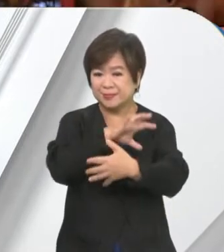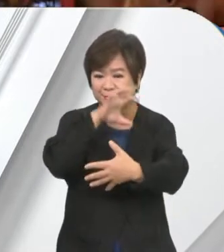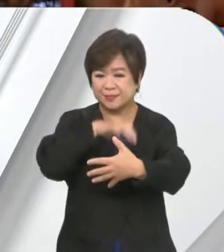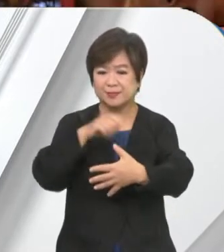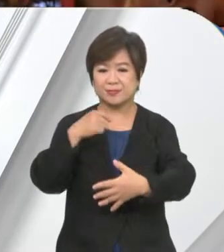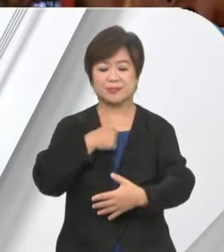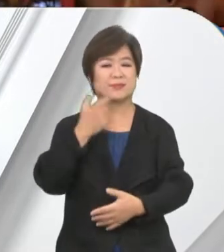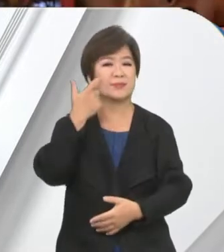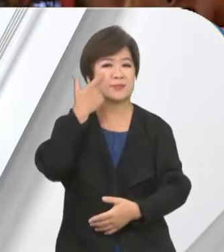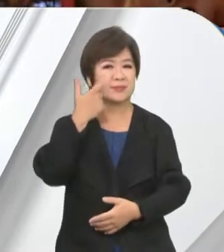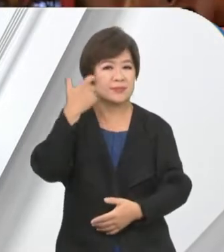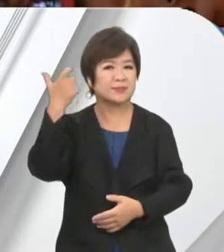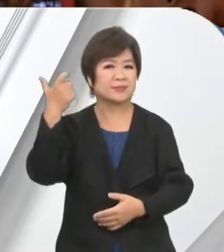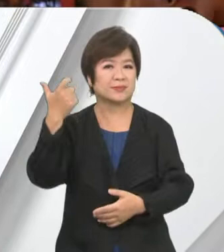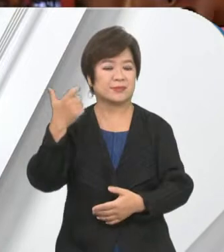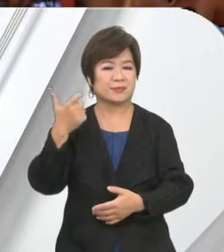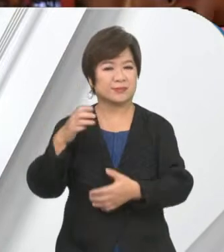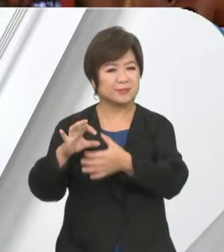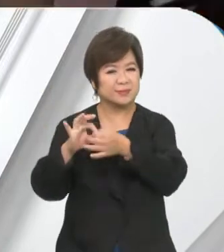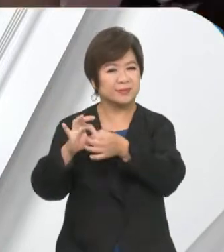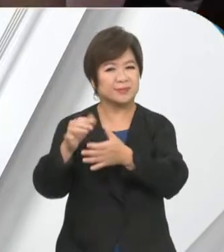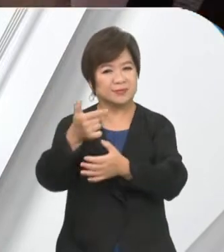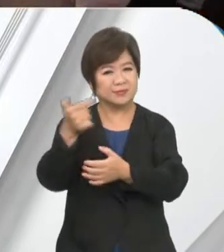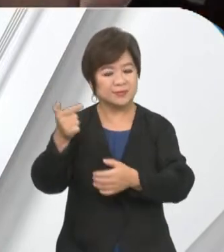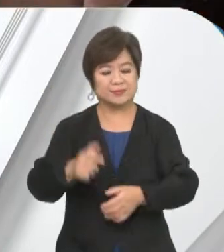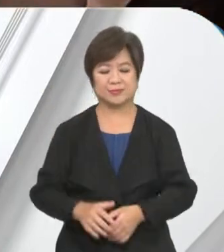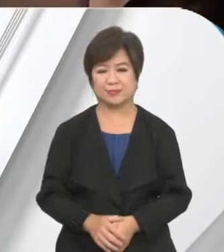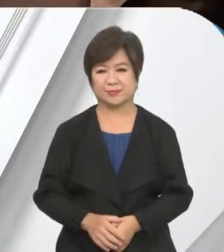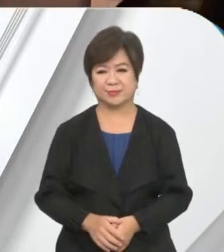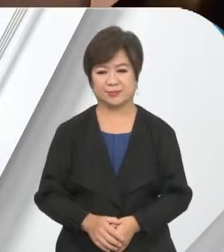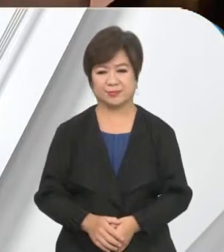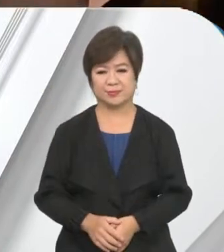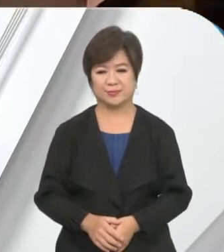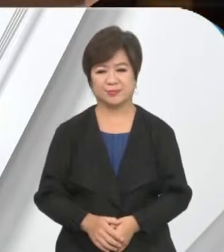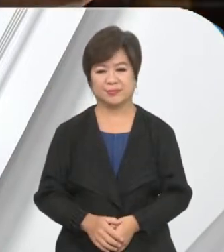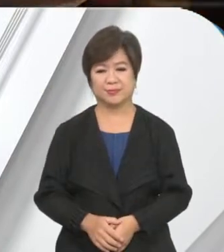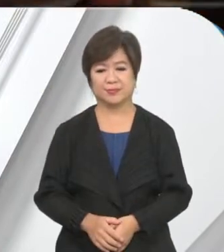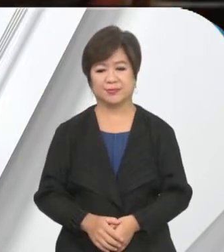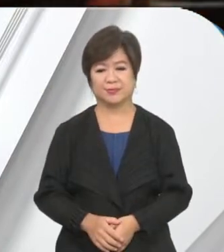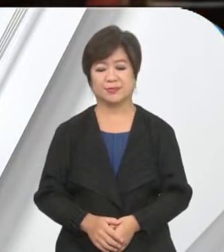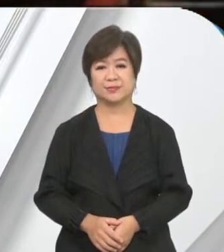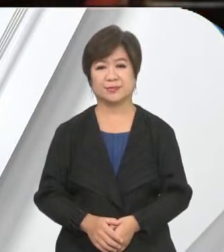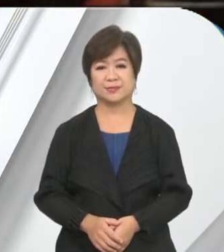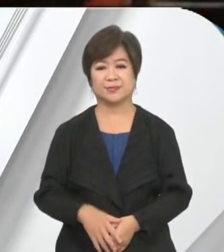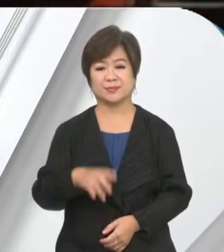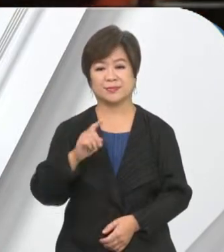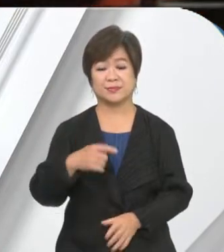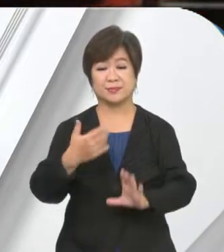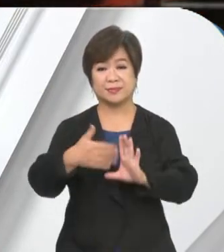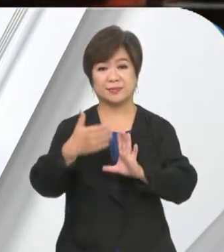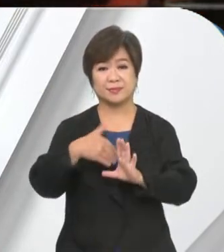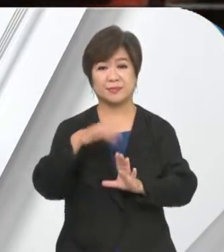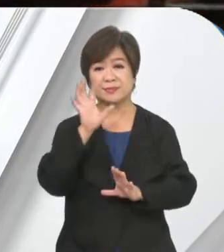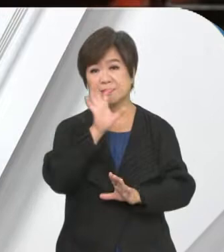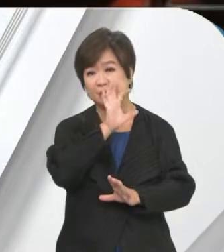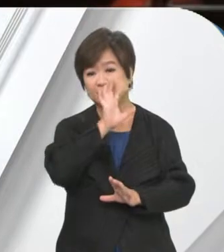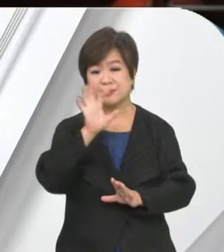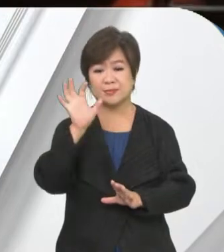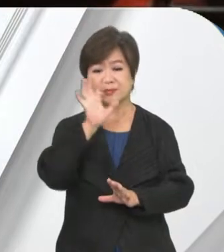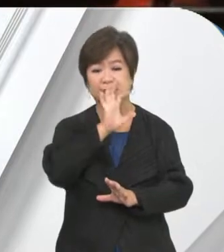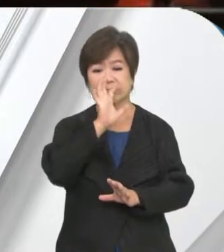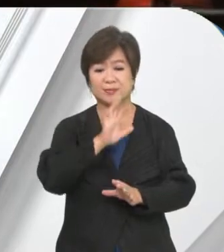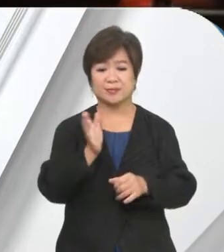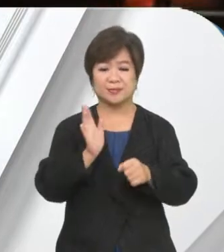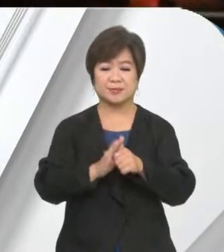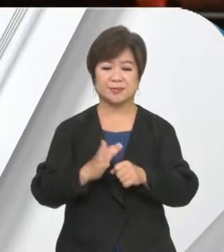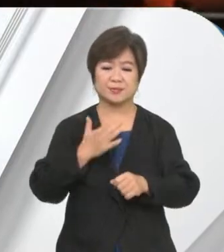我的阿公有一个很深很深的连接。 天满拥铺流莹